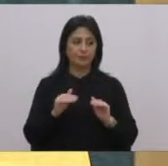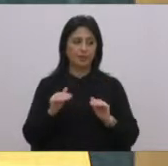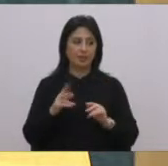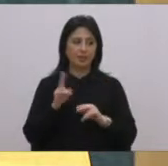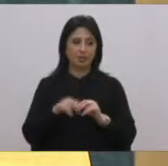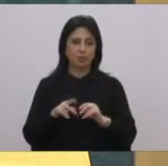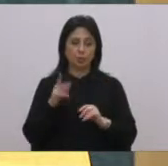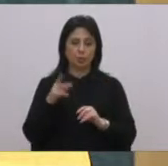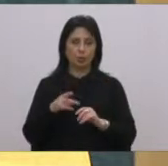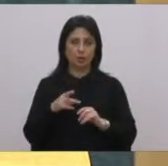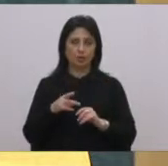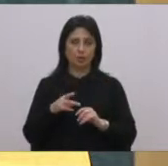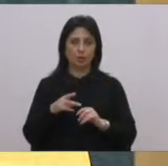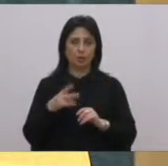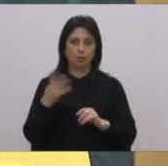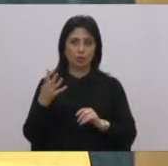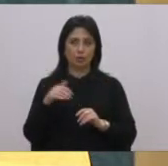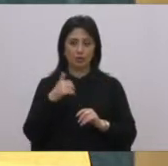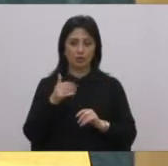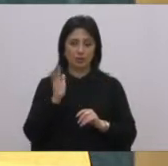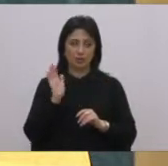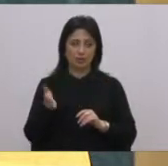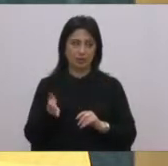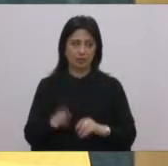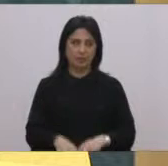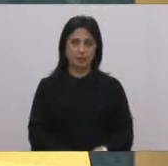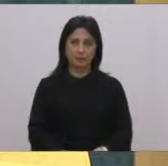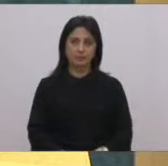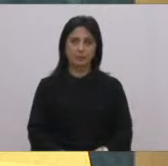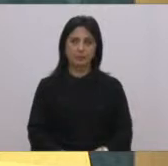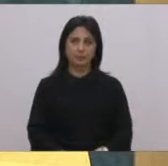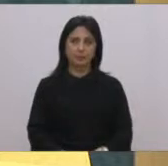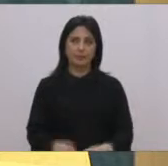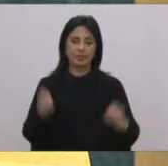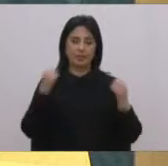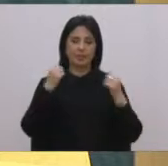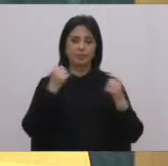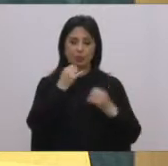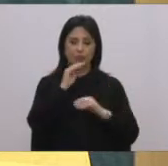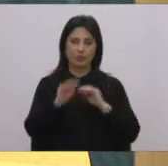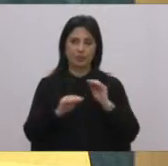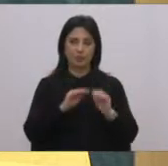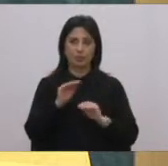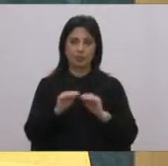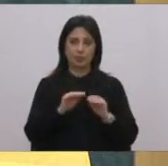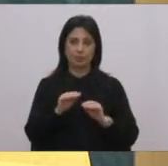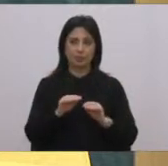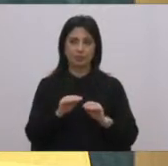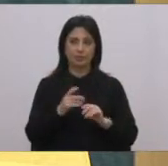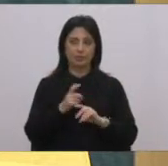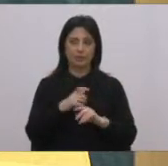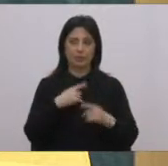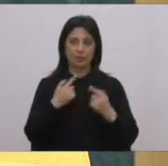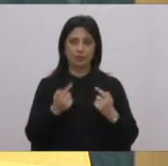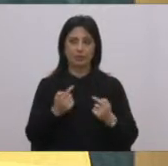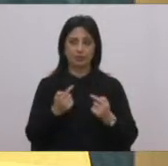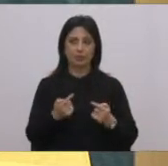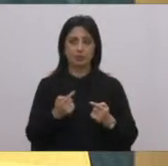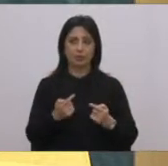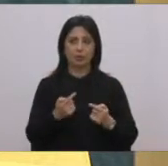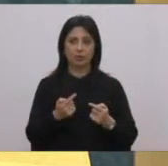უკვე 2024 წელს მოხდება. Sportul infrastructura, ძალიან მნიშვნელოვანი